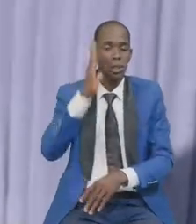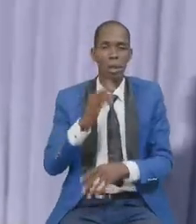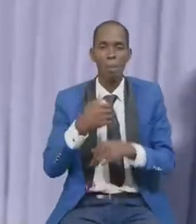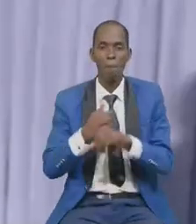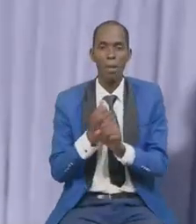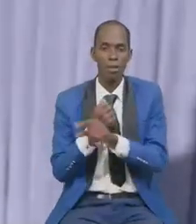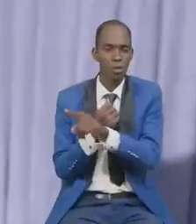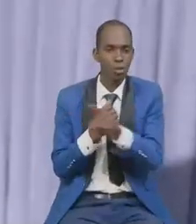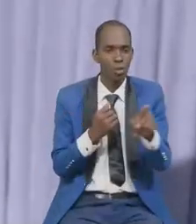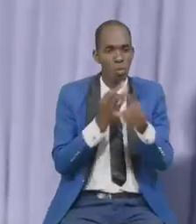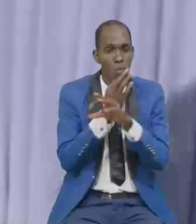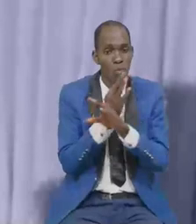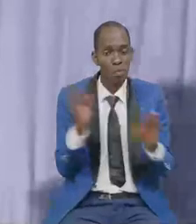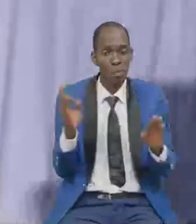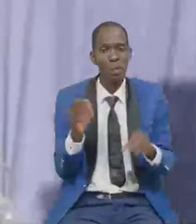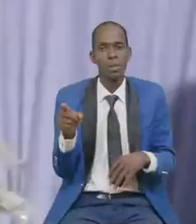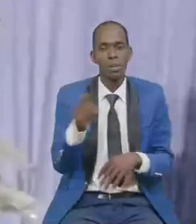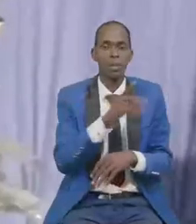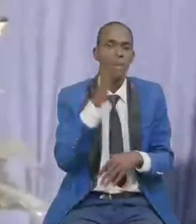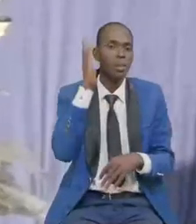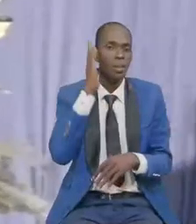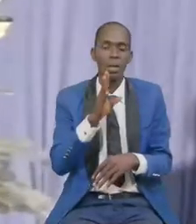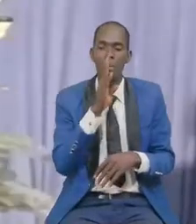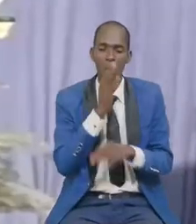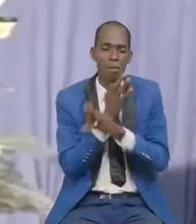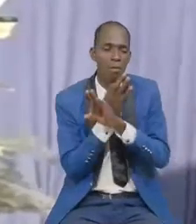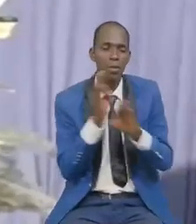vous serez réellement libre.